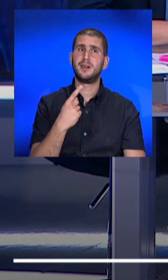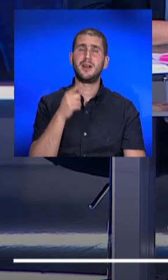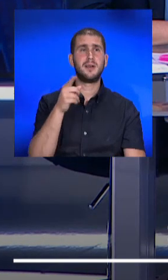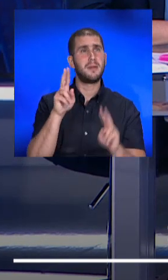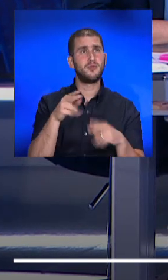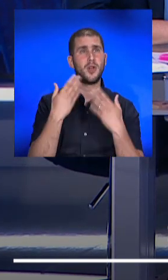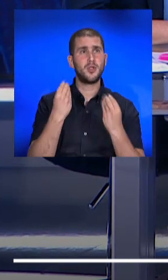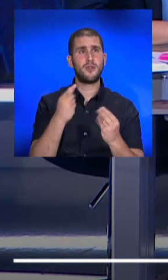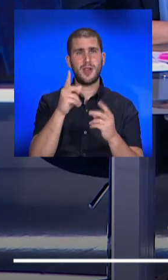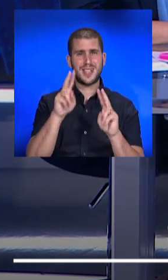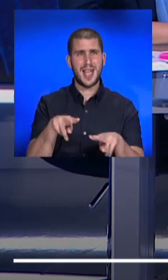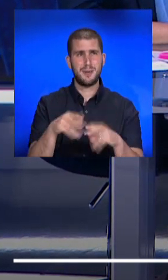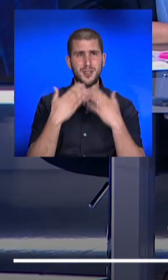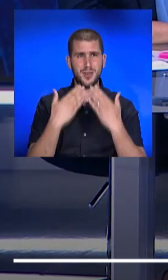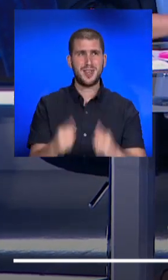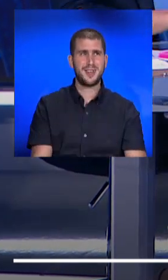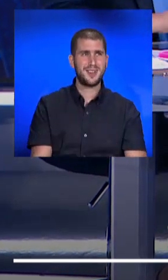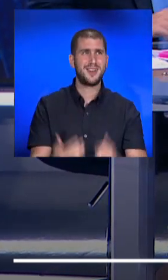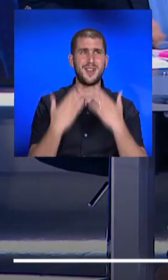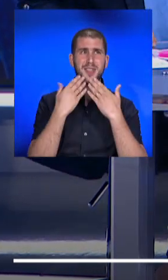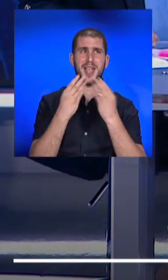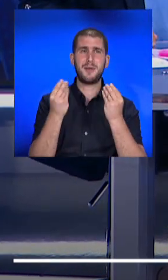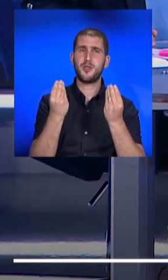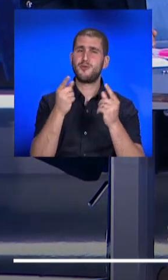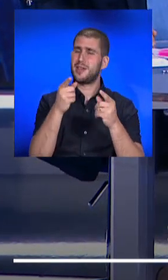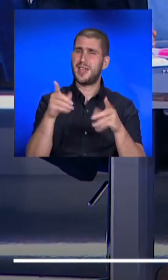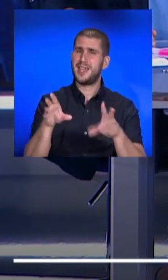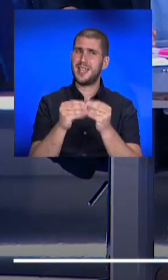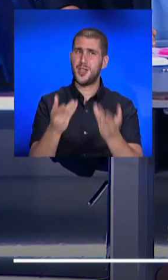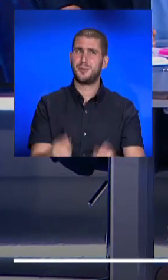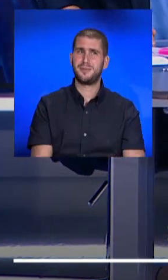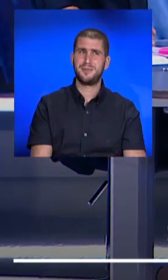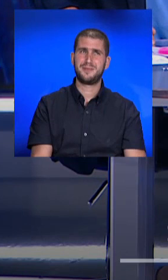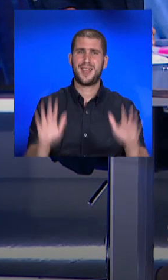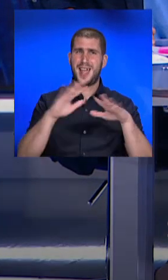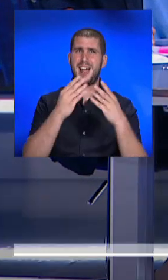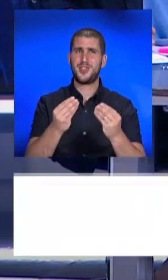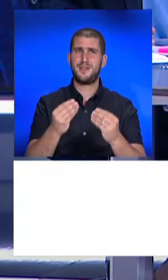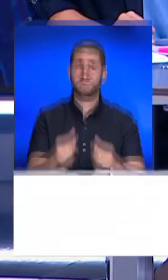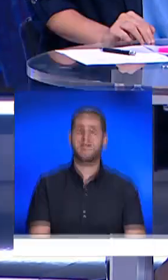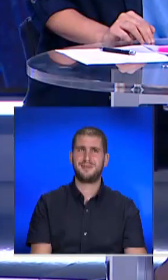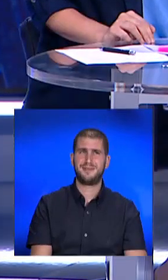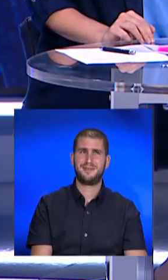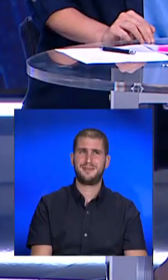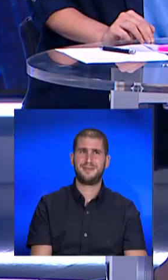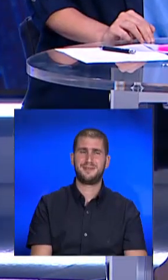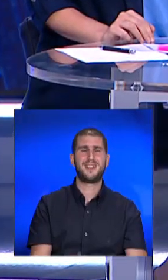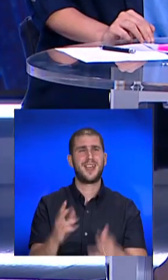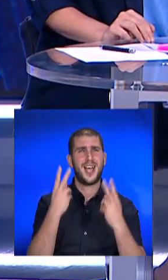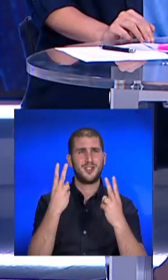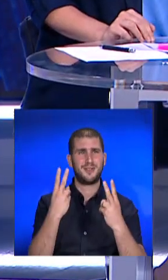שאת קיימת? תודה, טוב שאתה איתנו. לילה טוב. לא באמת, הכל שלך חשוב,